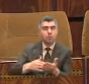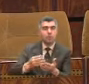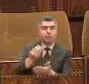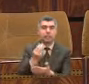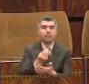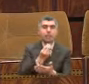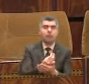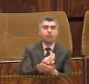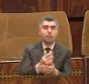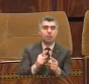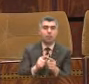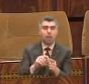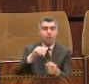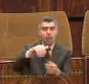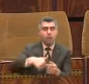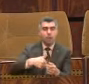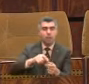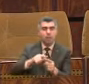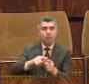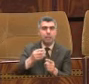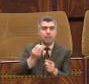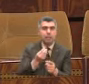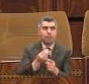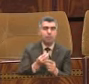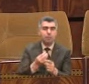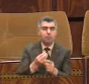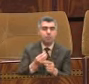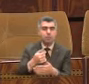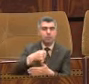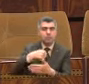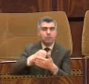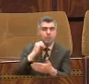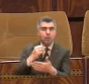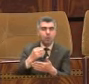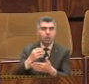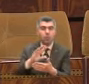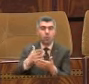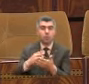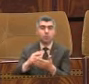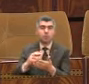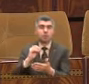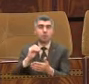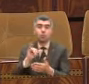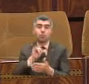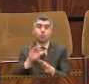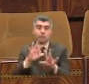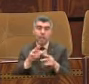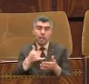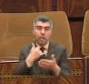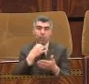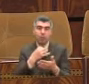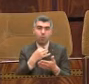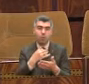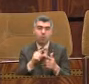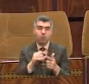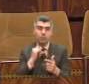الحفر اللي جابها طفل صغير؟ هذا التقرير الأسود الذي لم يفعل، أين هي الاستدامة